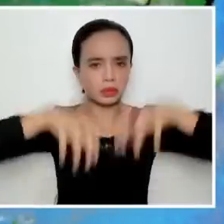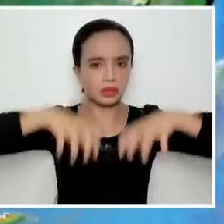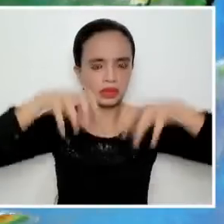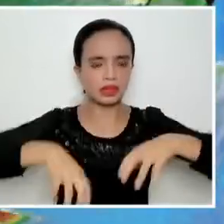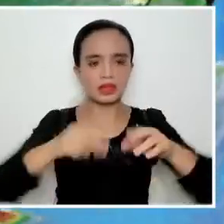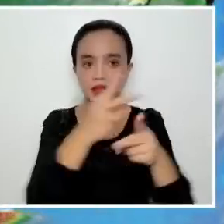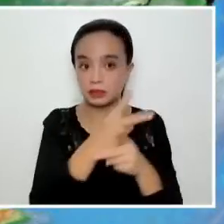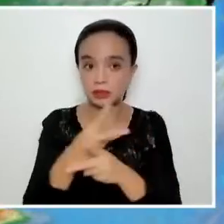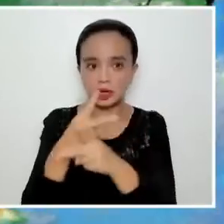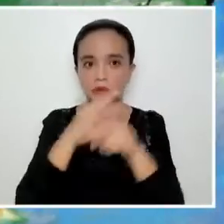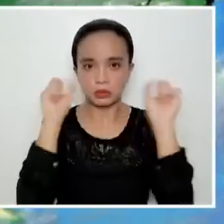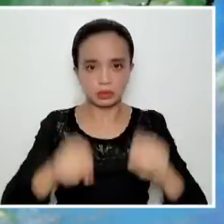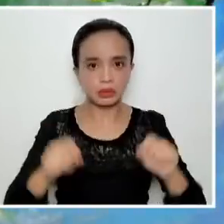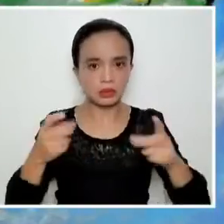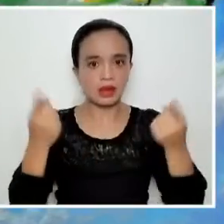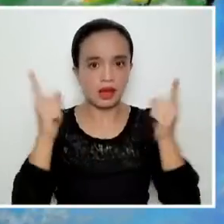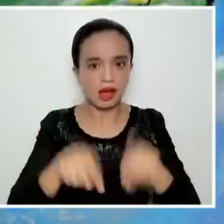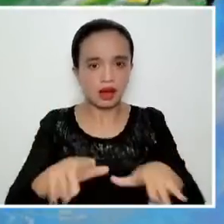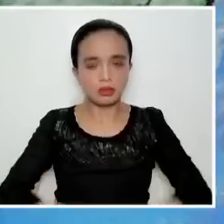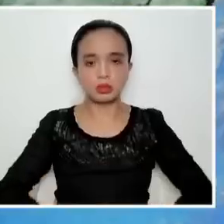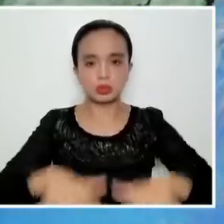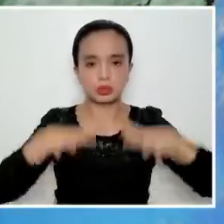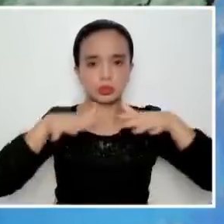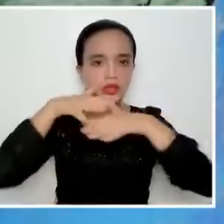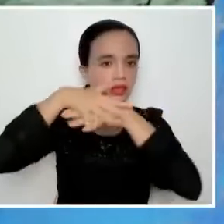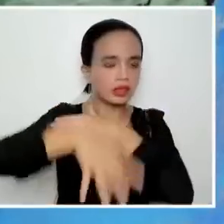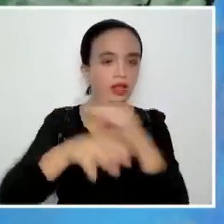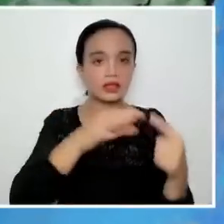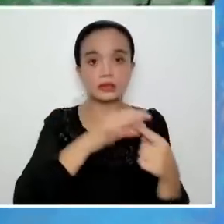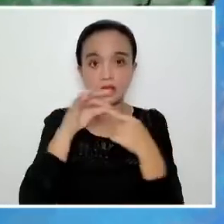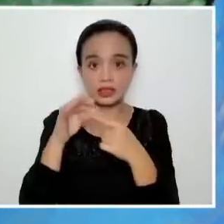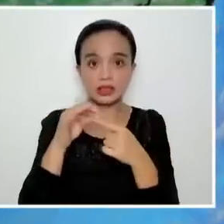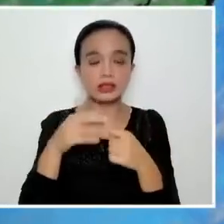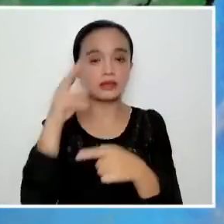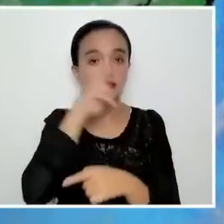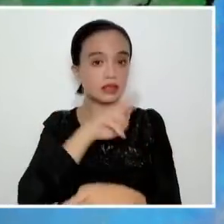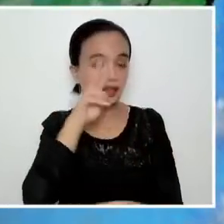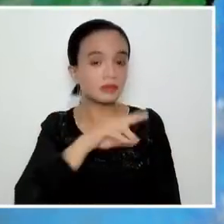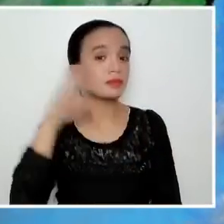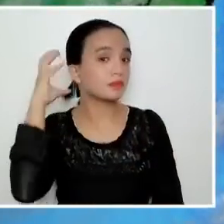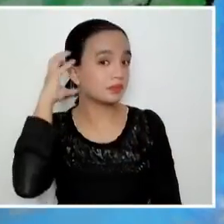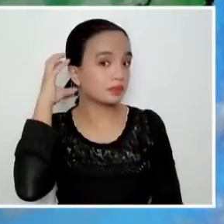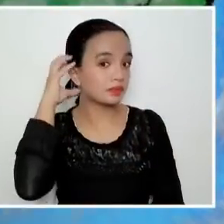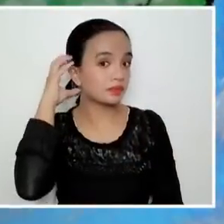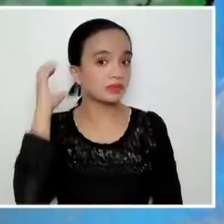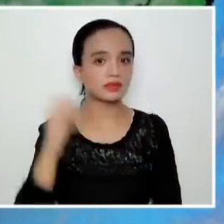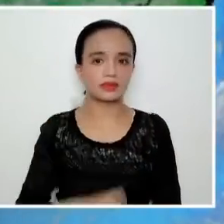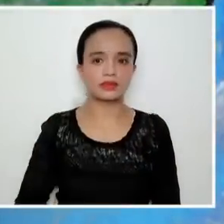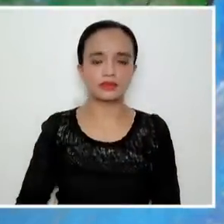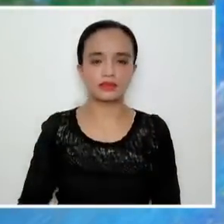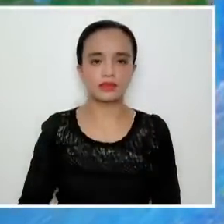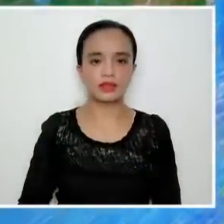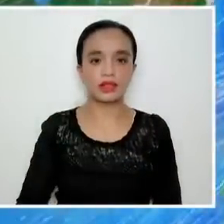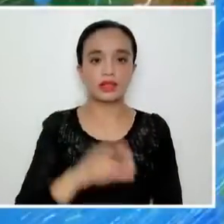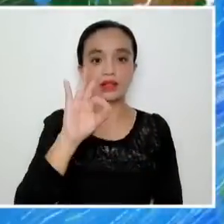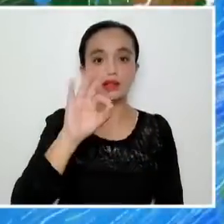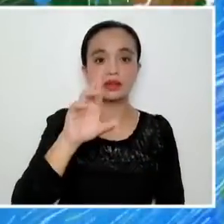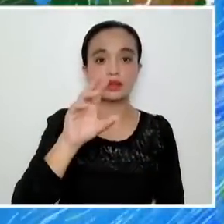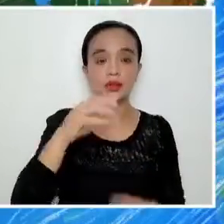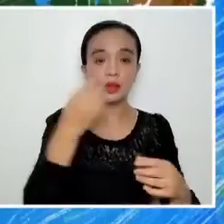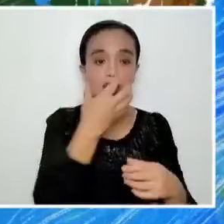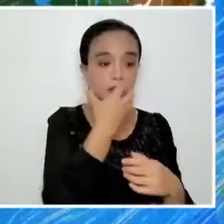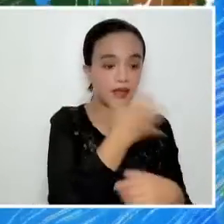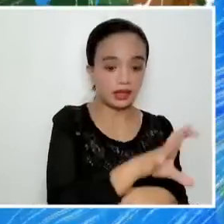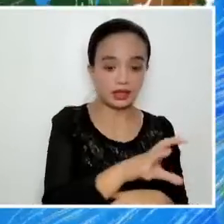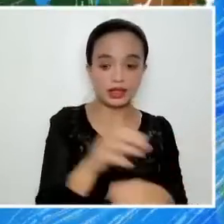mga pagbaha at landslides, lalo po sa Visayas at sa Mindanao. Bagamat kikilos na palayo sa bansa, ang frontal system, aabot pa rin ang